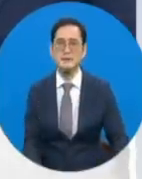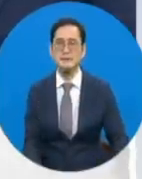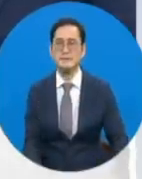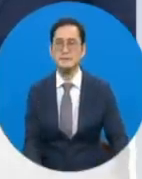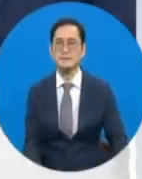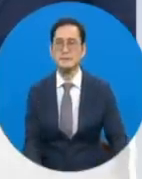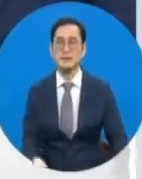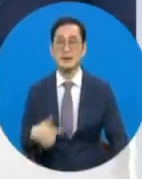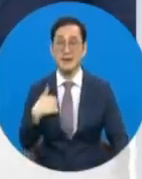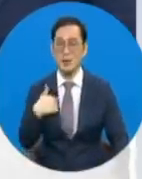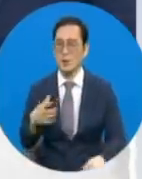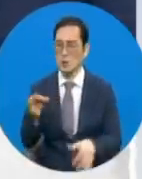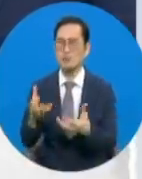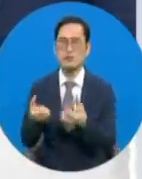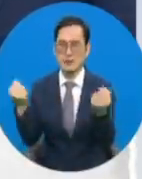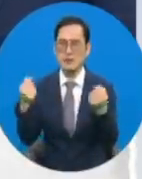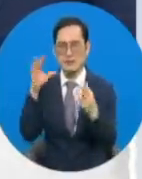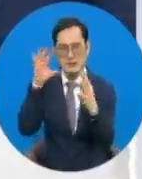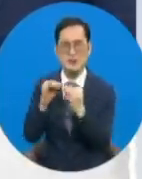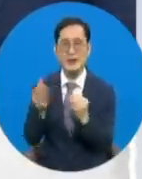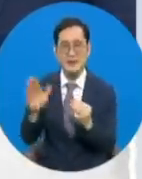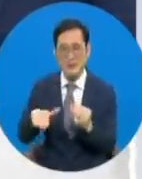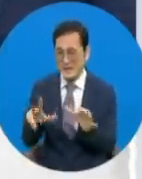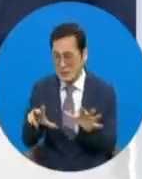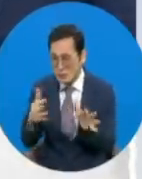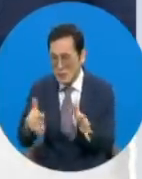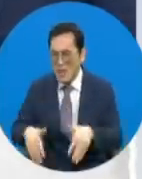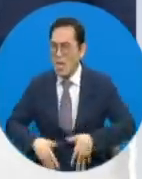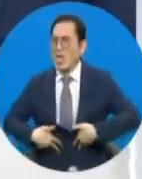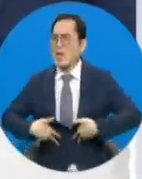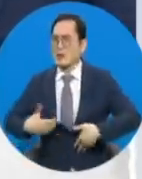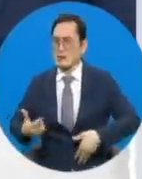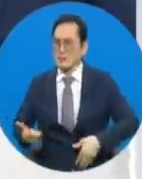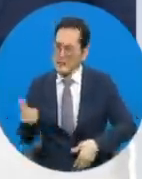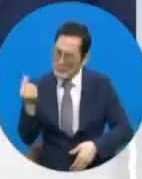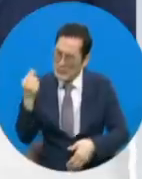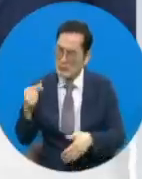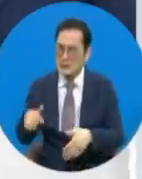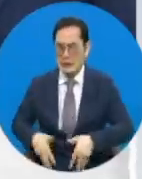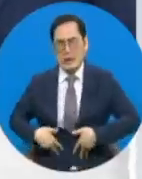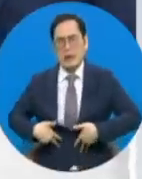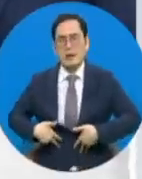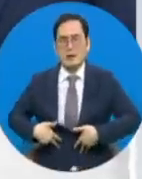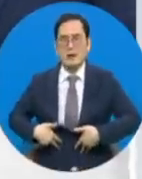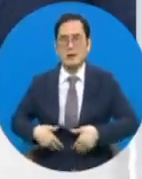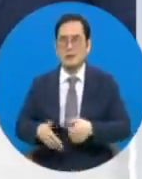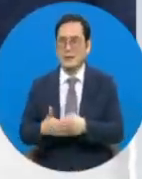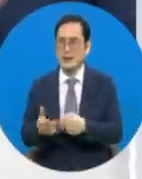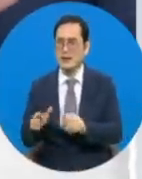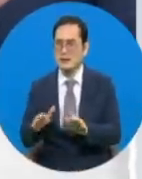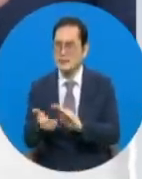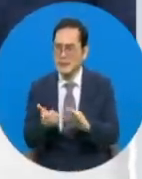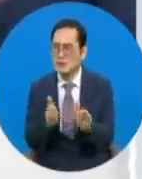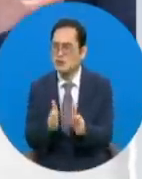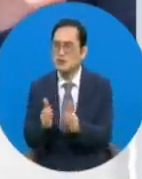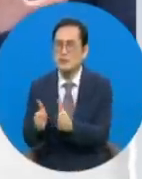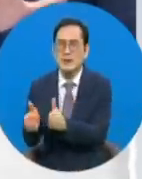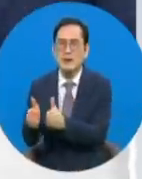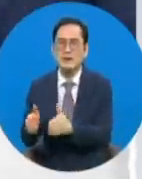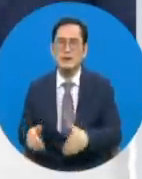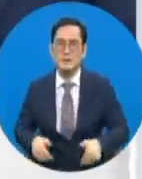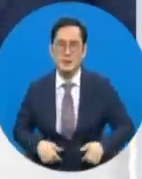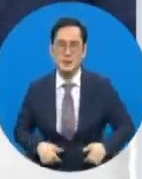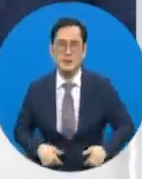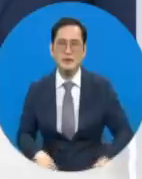수신료가 분리징수돼야 되는 게 맞는데 이런 준비가 좀 부족하다는 측면에서 아마 김희철 사장이 이미 지금 이걸 같이 보고 있지만 달리